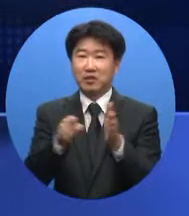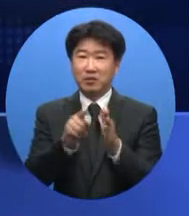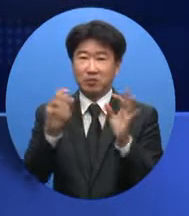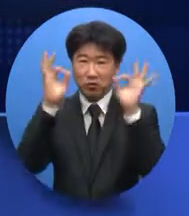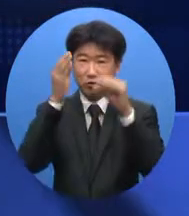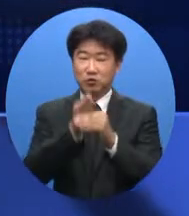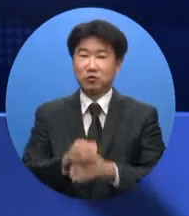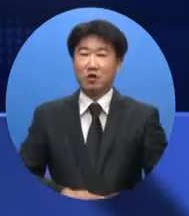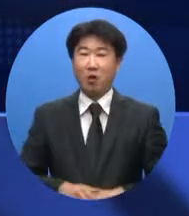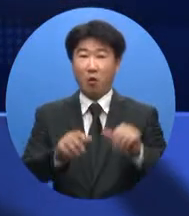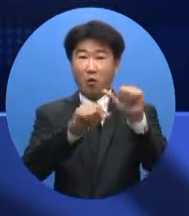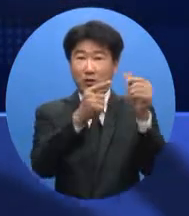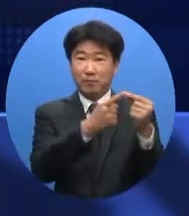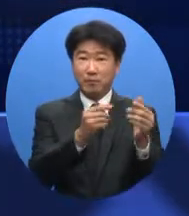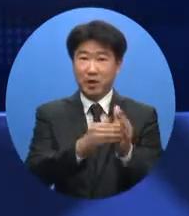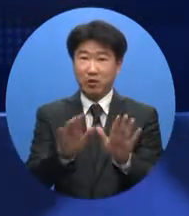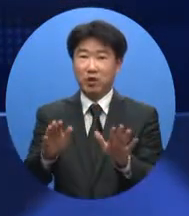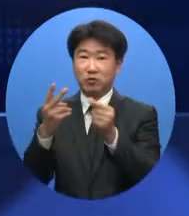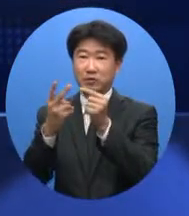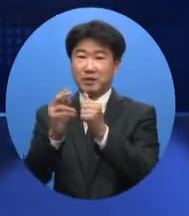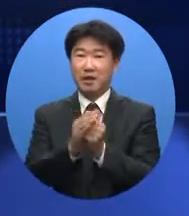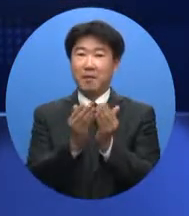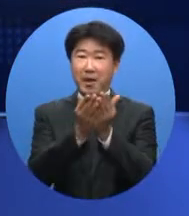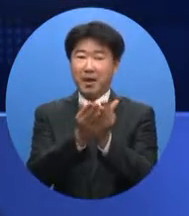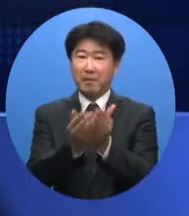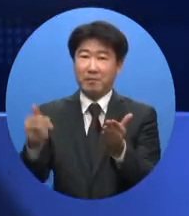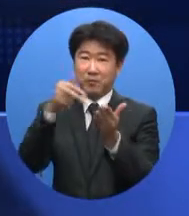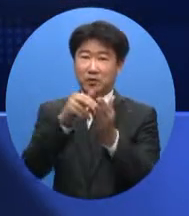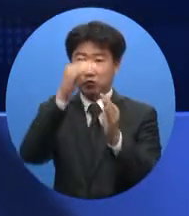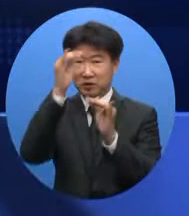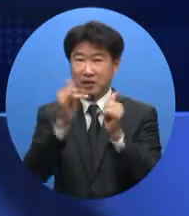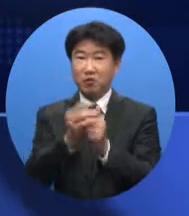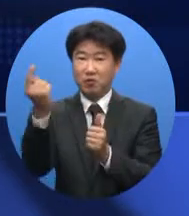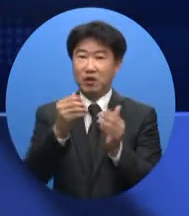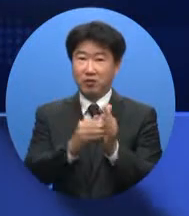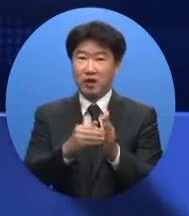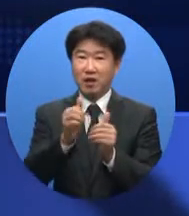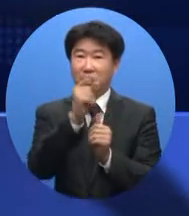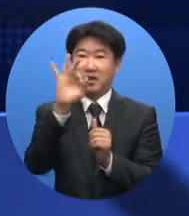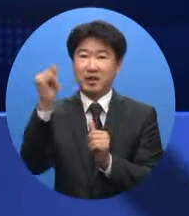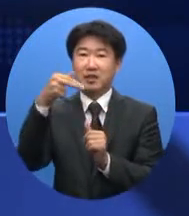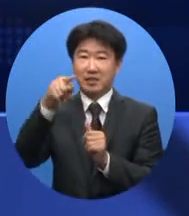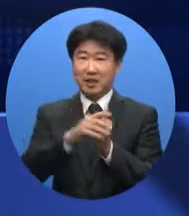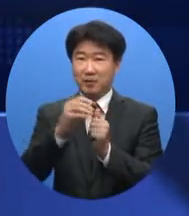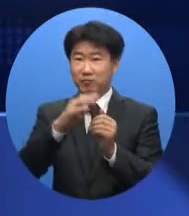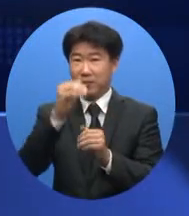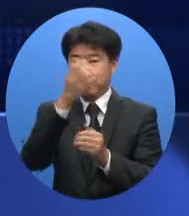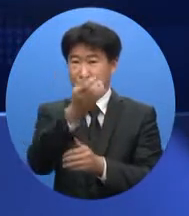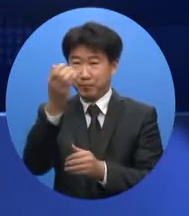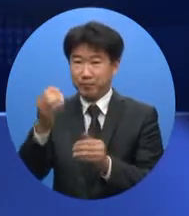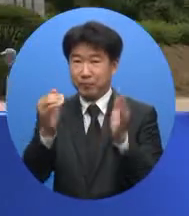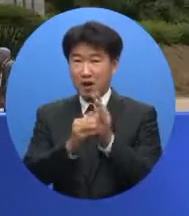5월에 이어 두 번째로 크루즈 관광객이 합천을 찾아 대장경 테마파크와 해인사를 둘러보고 연신 감탄을